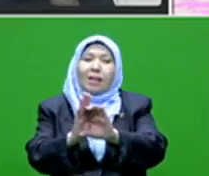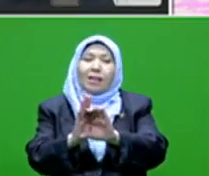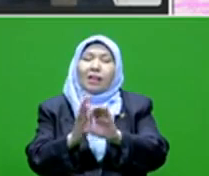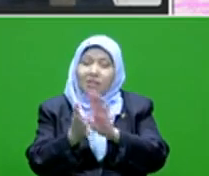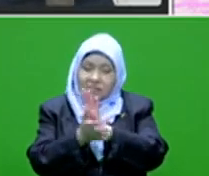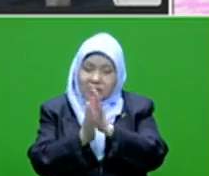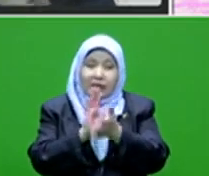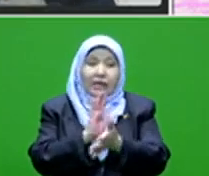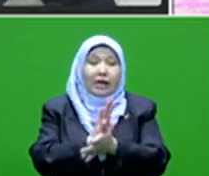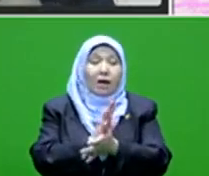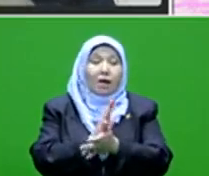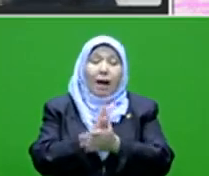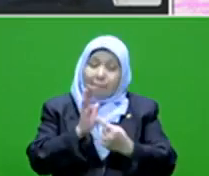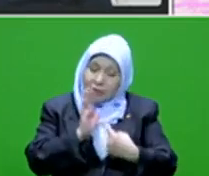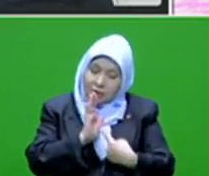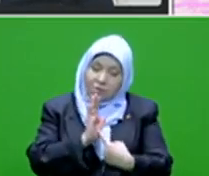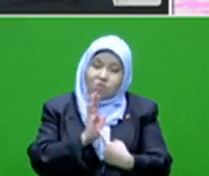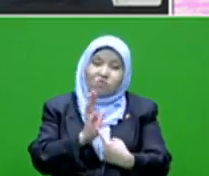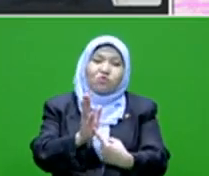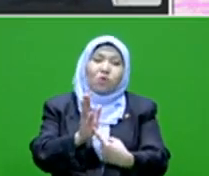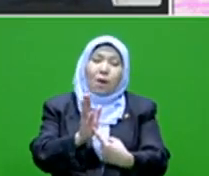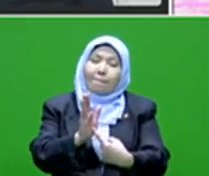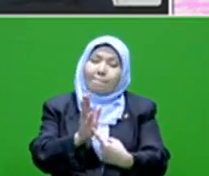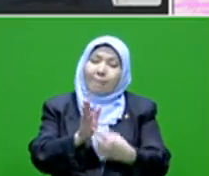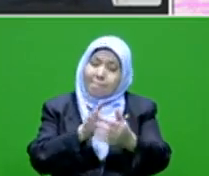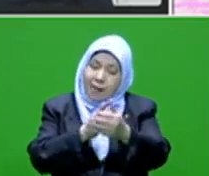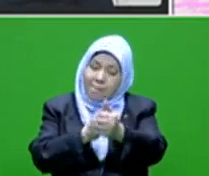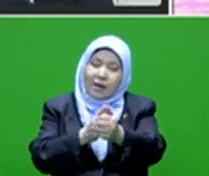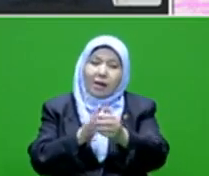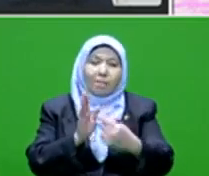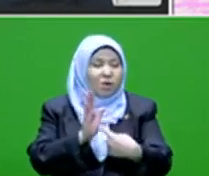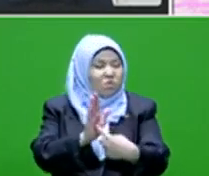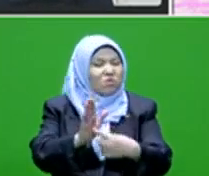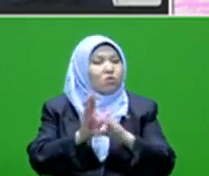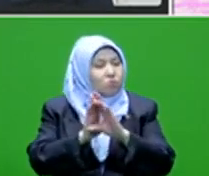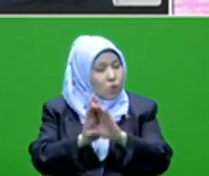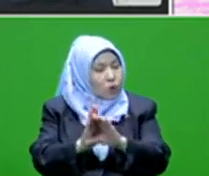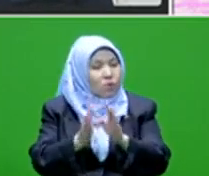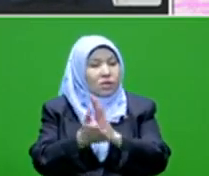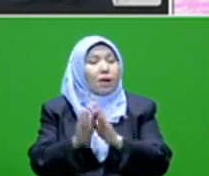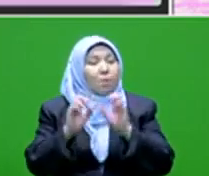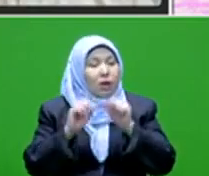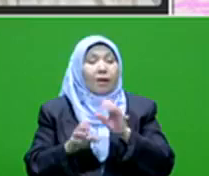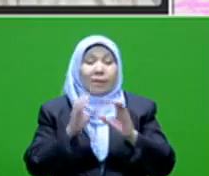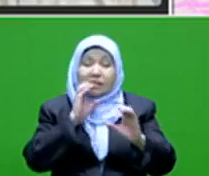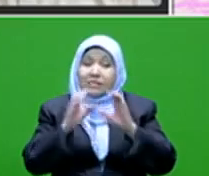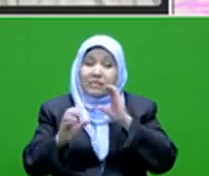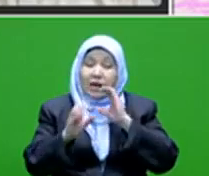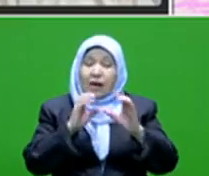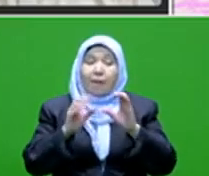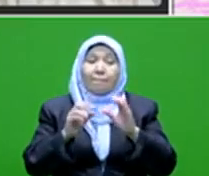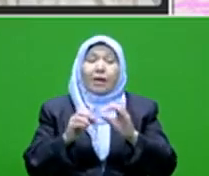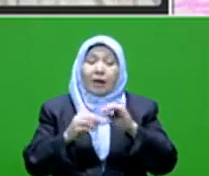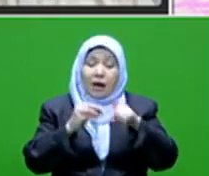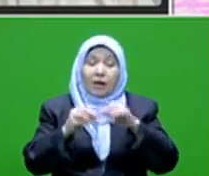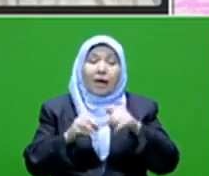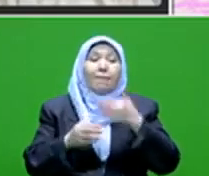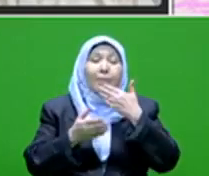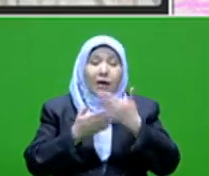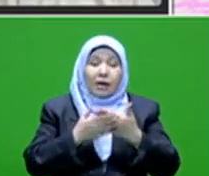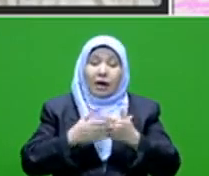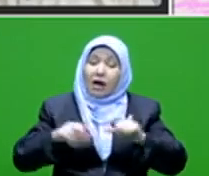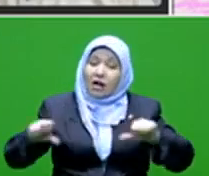Menunjukkan kepimpinan melalui teladan, dan memang dalam sedih masih lagi boleh bercakap perkara yang baik, action,